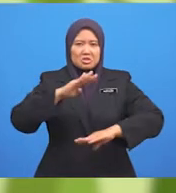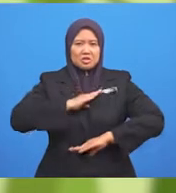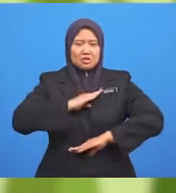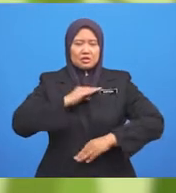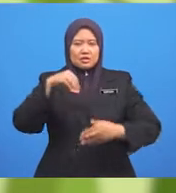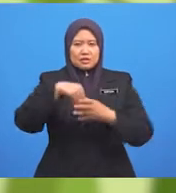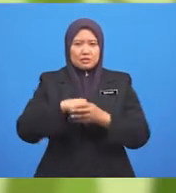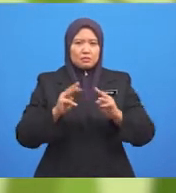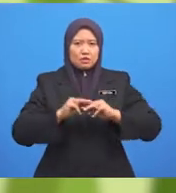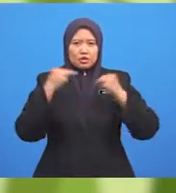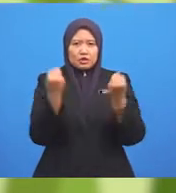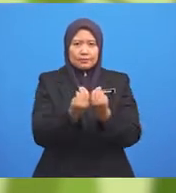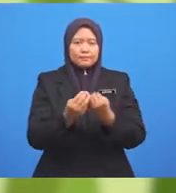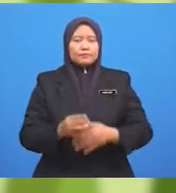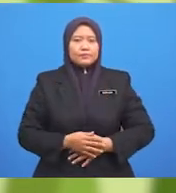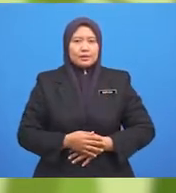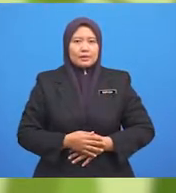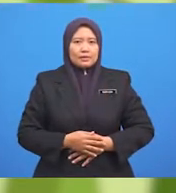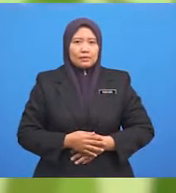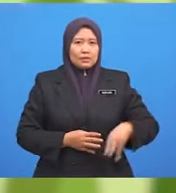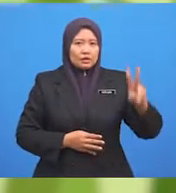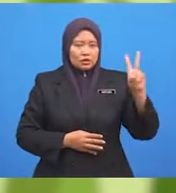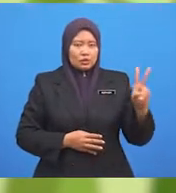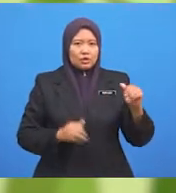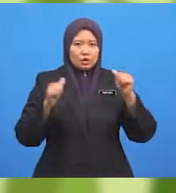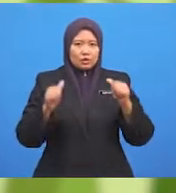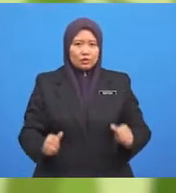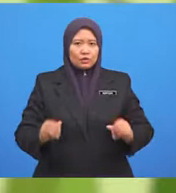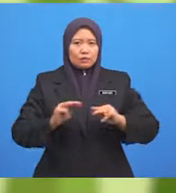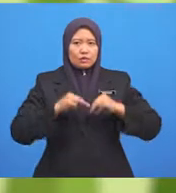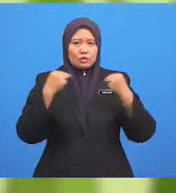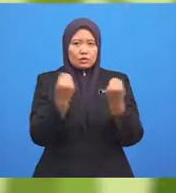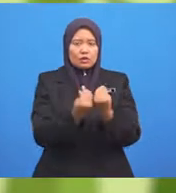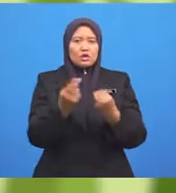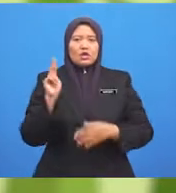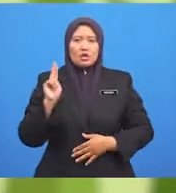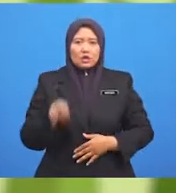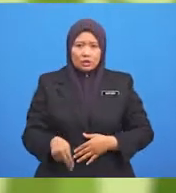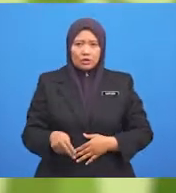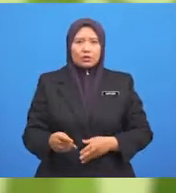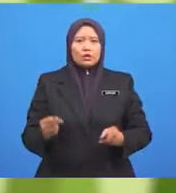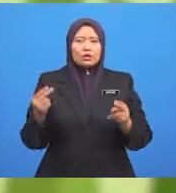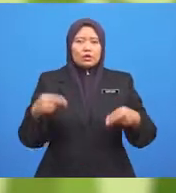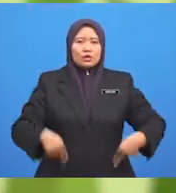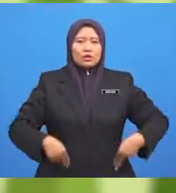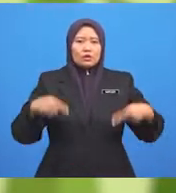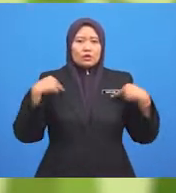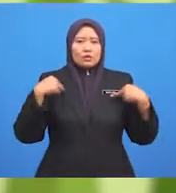Pengajaran kedua ialah anggota masyarakat haruslah hidup dalam